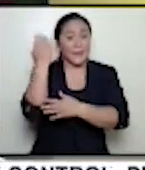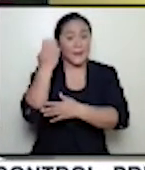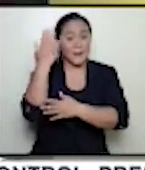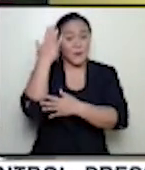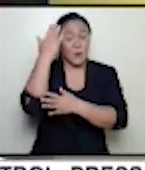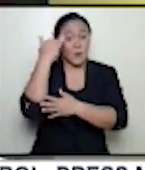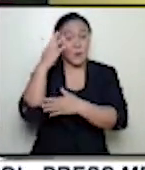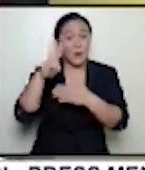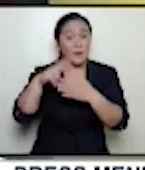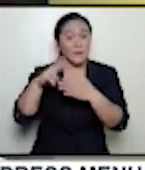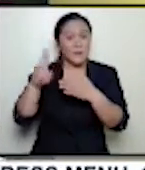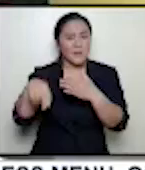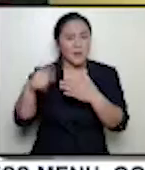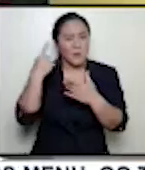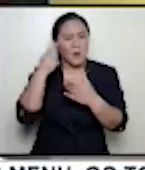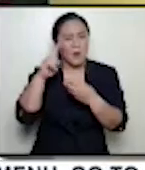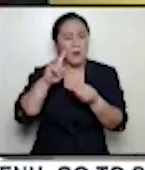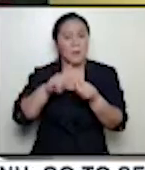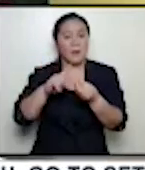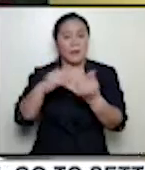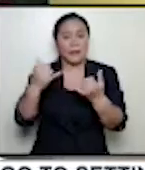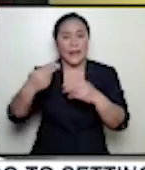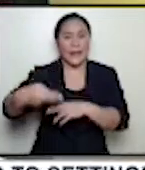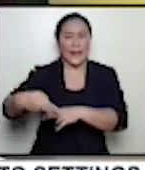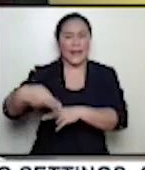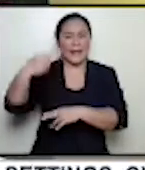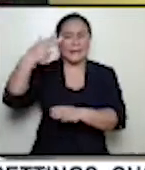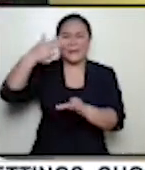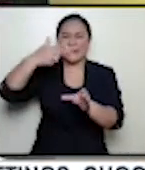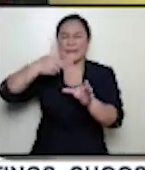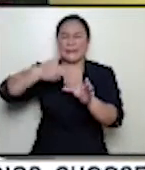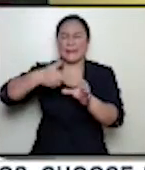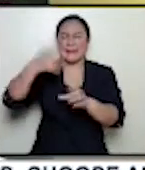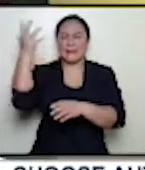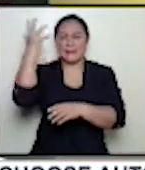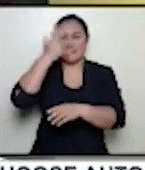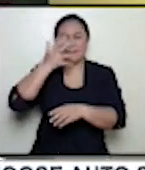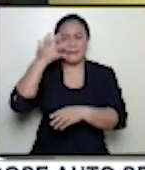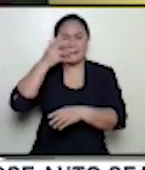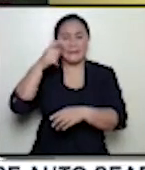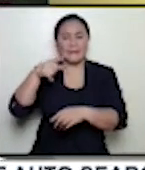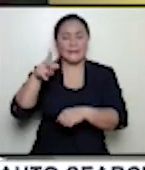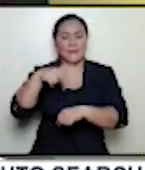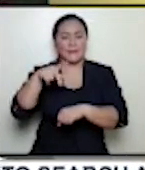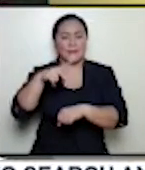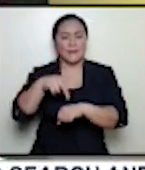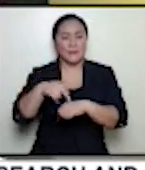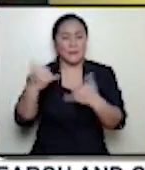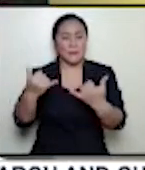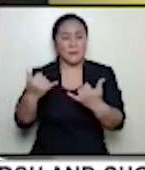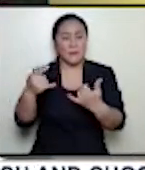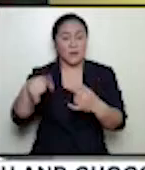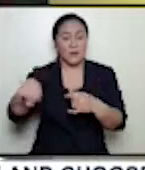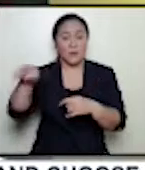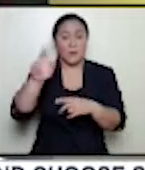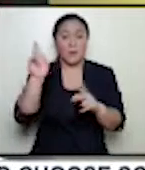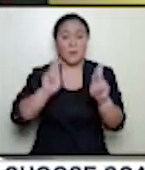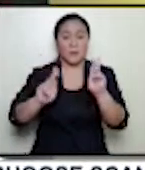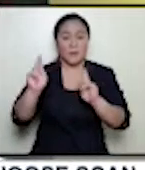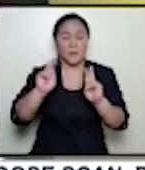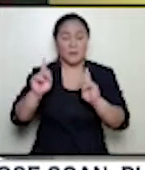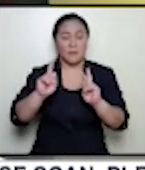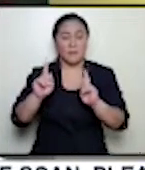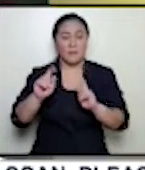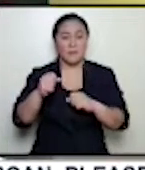epekto ng sobrang taas na ng presyo ng krudo sa ating mga kababayan. Pero habang wala pa yan, tiniyak na palasyo na